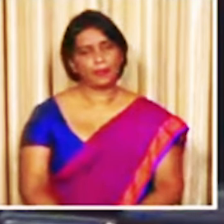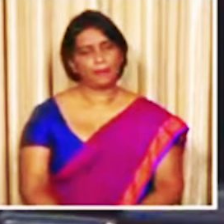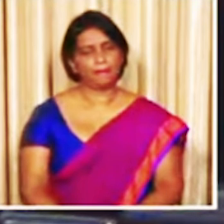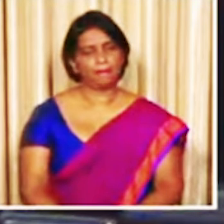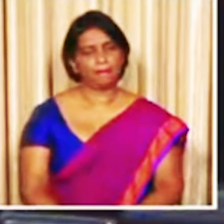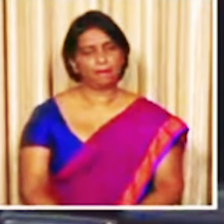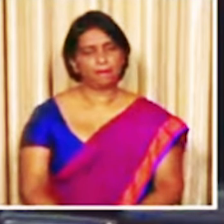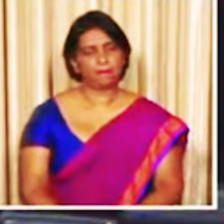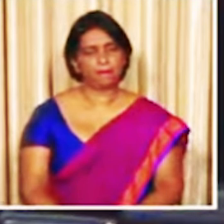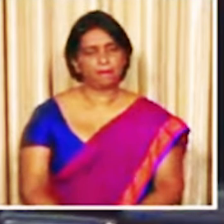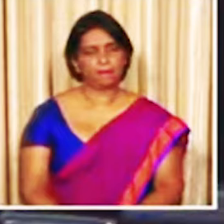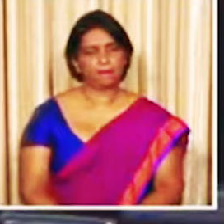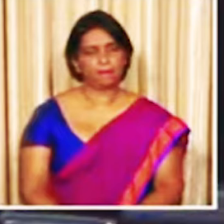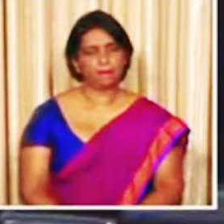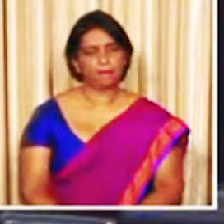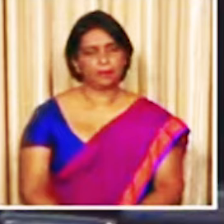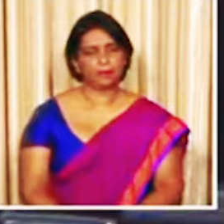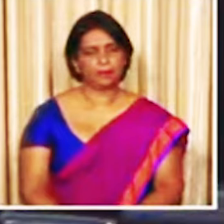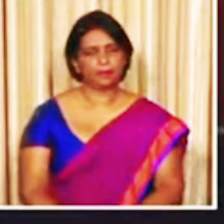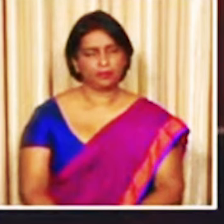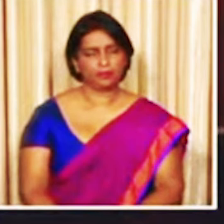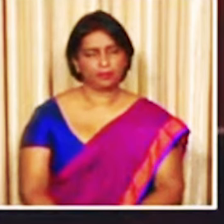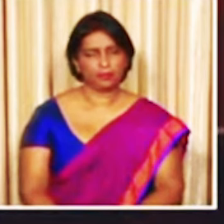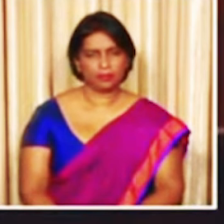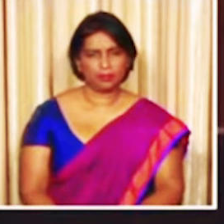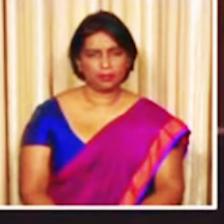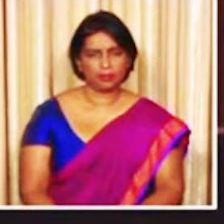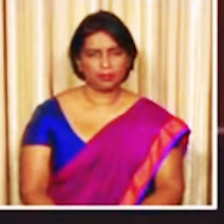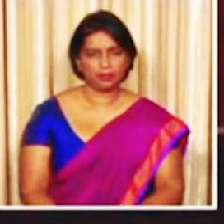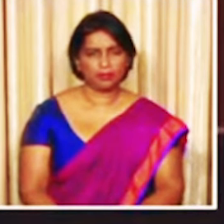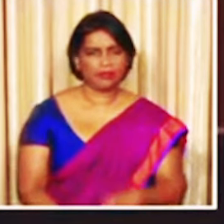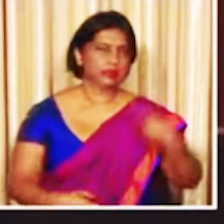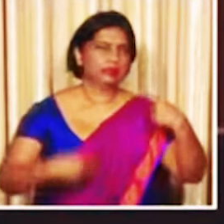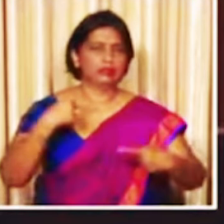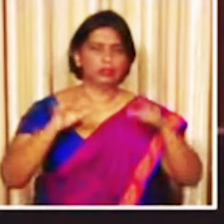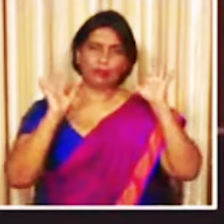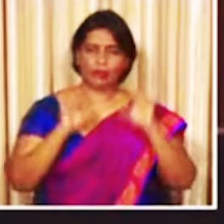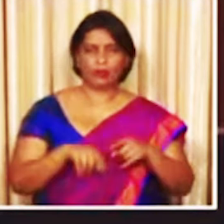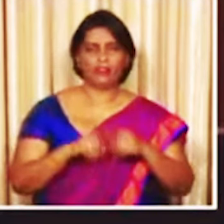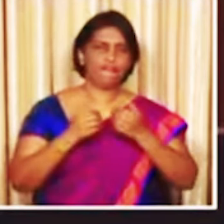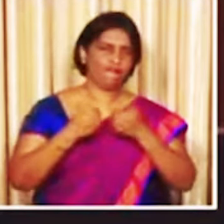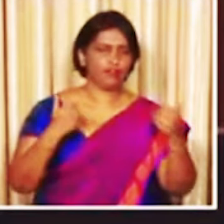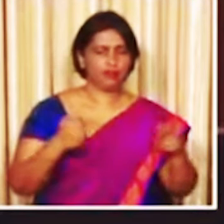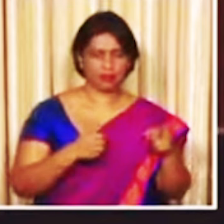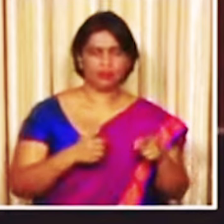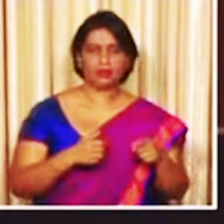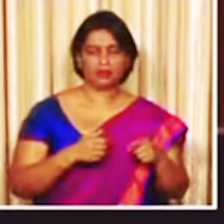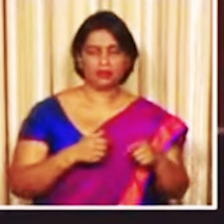උපකරණ ඇති, ඉතින් උපකරණ ඇති. ගරු ඇමතිතුමා, අපි මේක විවාදයක් බවට පත්, අපි වෙනම ගමු. මේ